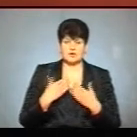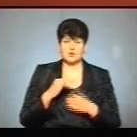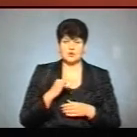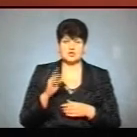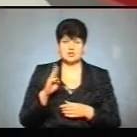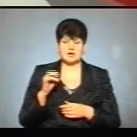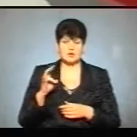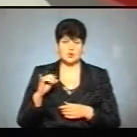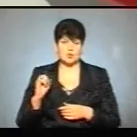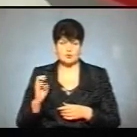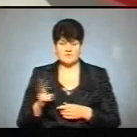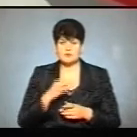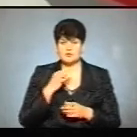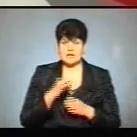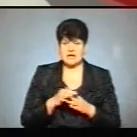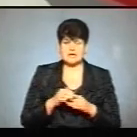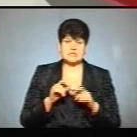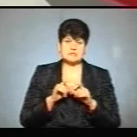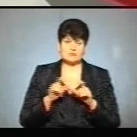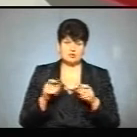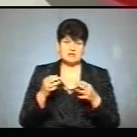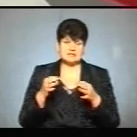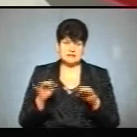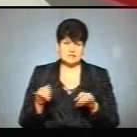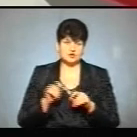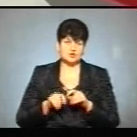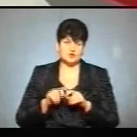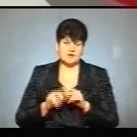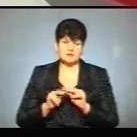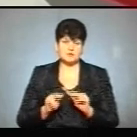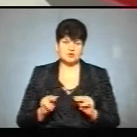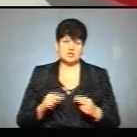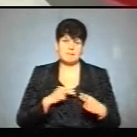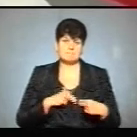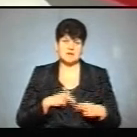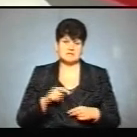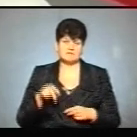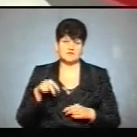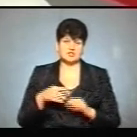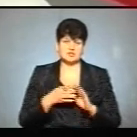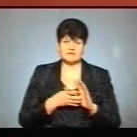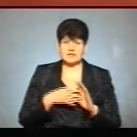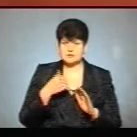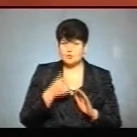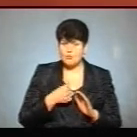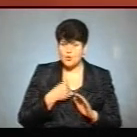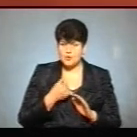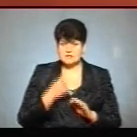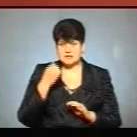Юрієм Шейнюком, відповідальним за пункт незалежного тестування учасників сертифікації педагогічних працівників у 2019 році.